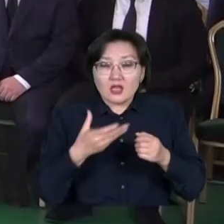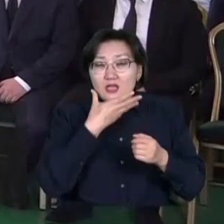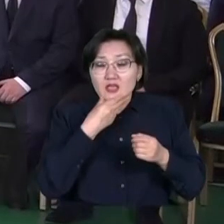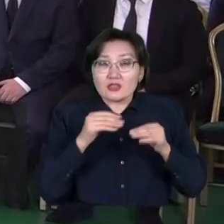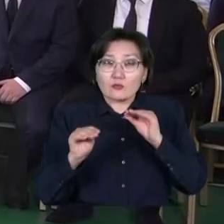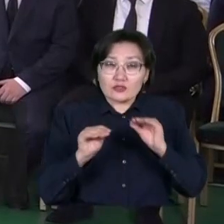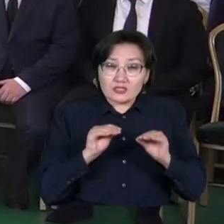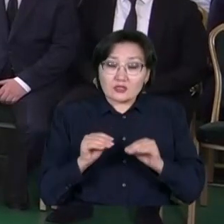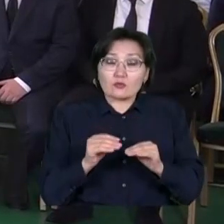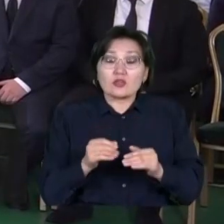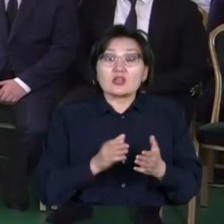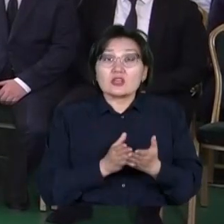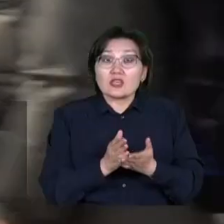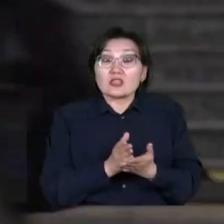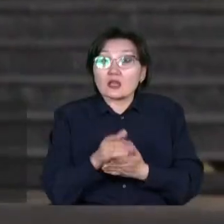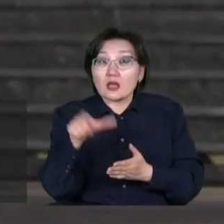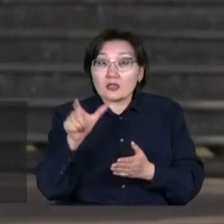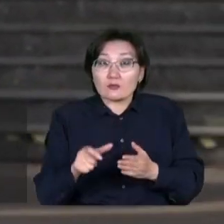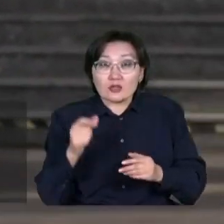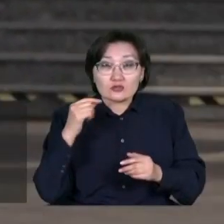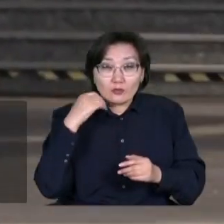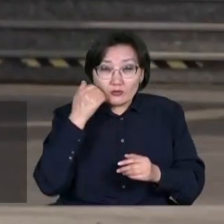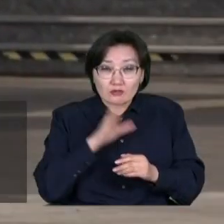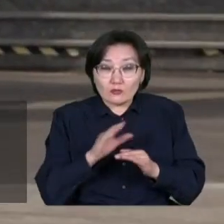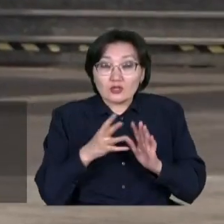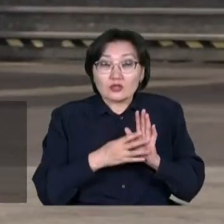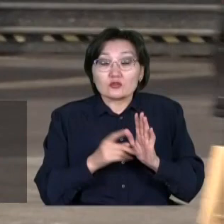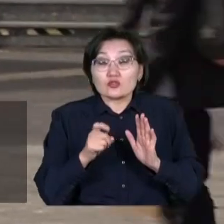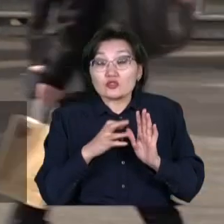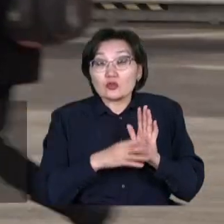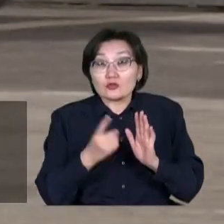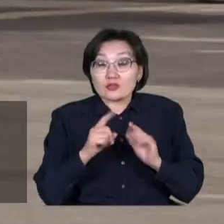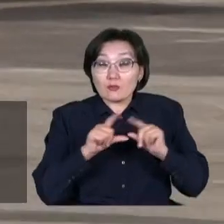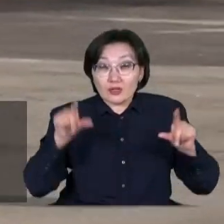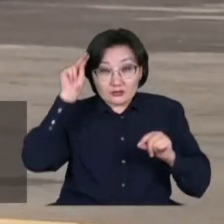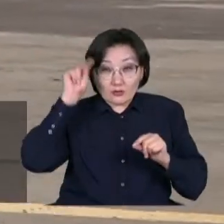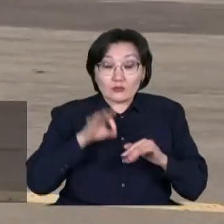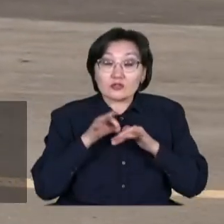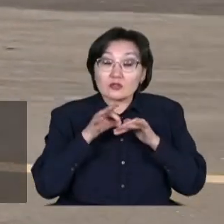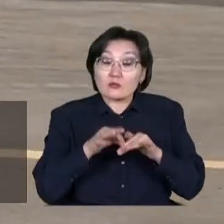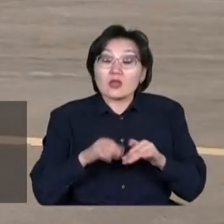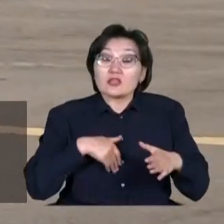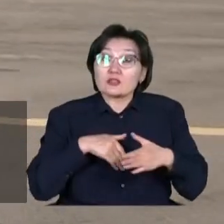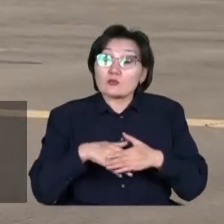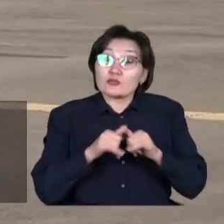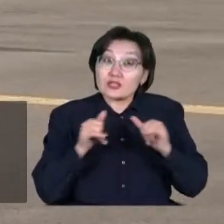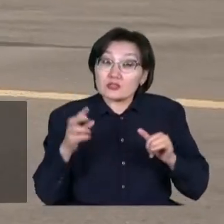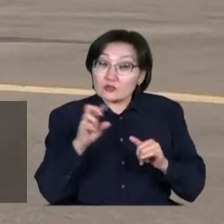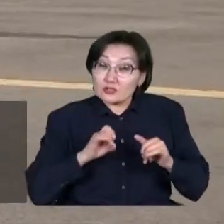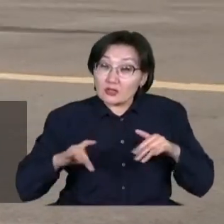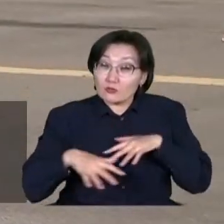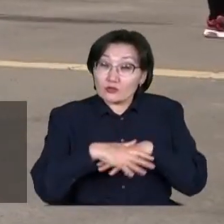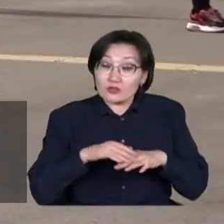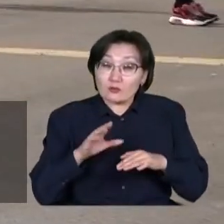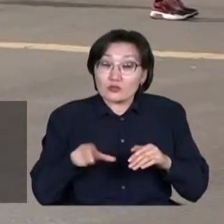жасасын. Ардагерлерден ұят болмасын. Кездесу мына 191-ші орта мектепте өтті. Қарқынды дамып жатыр. жатқан Бостандық ауданының тұрғындары жол